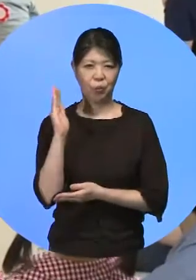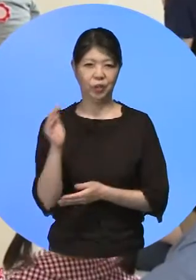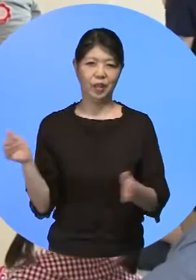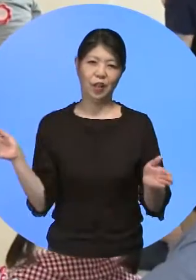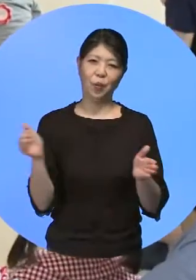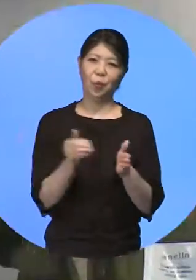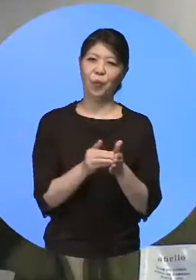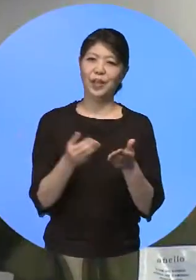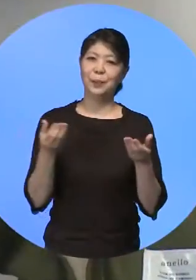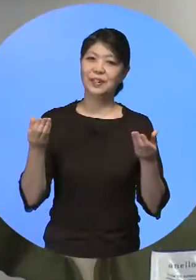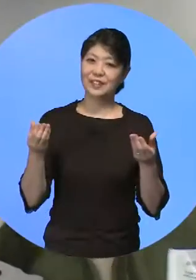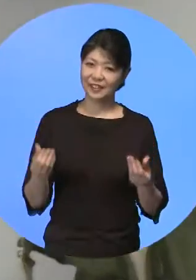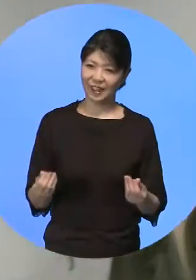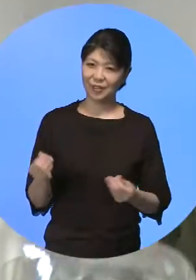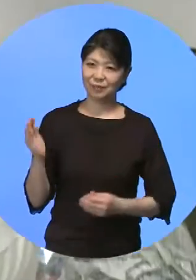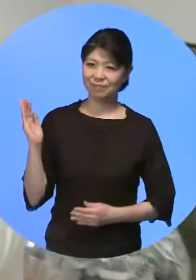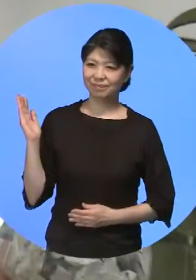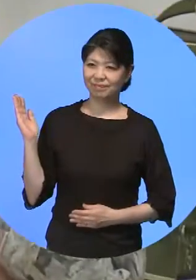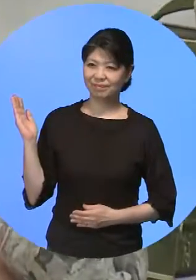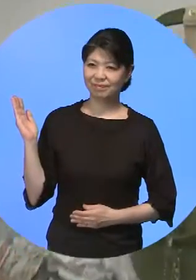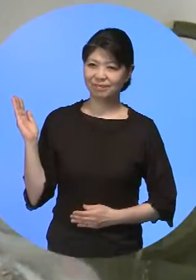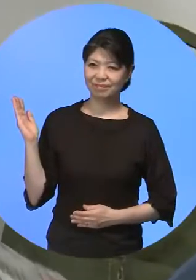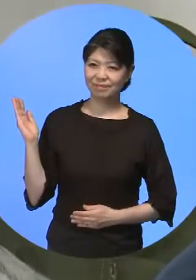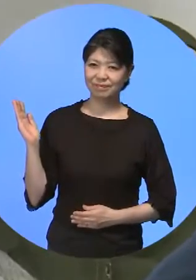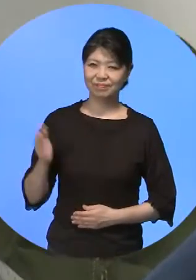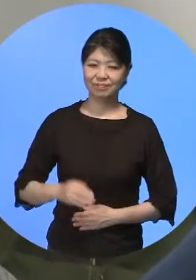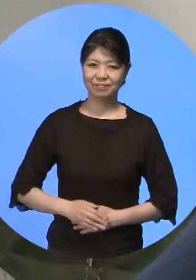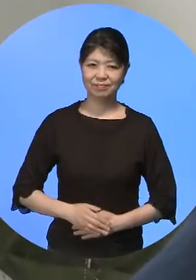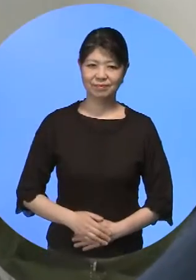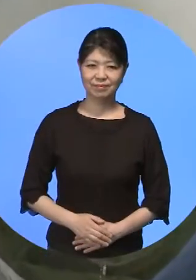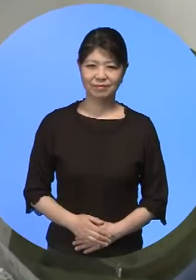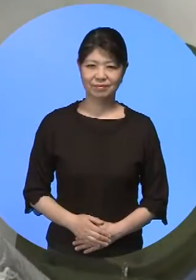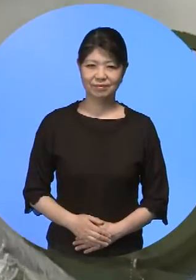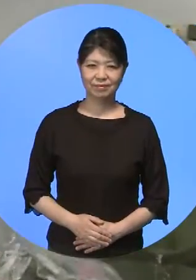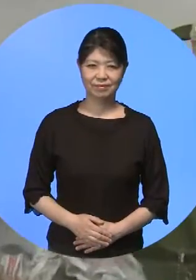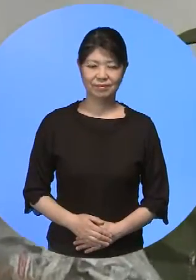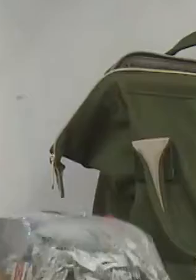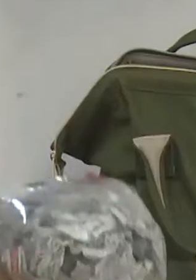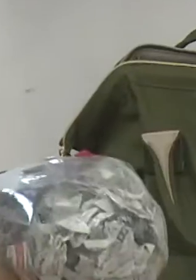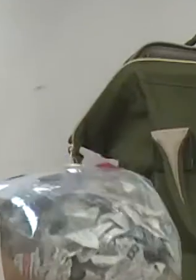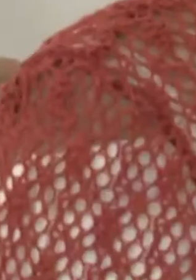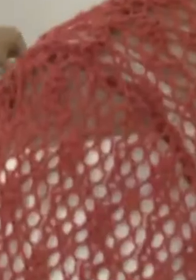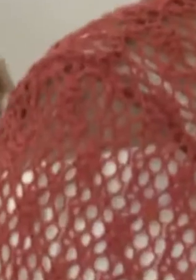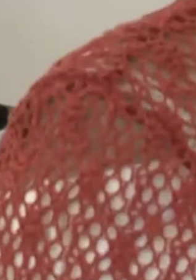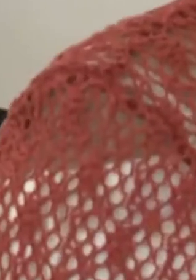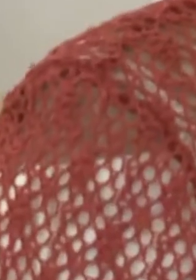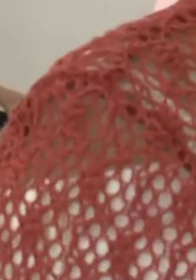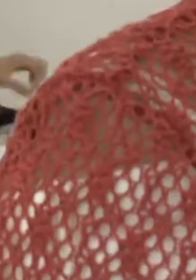90分間の講座が終了しました。